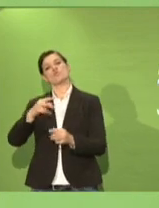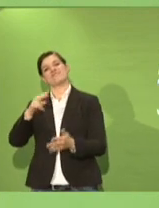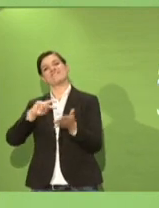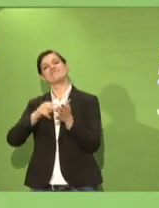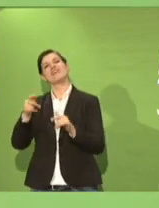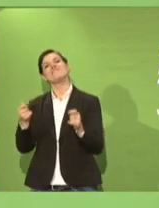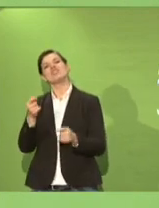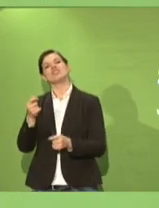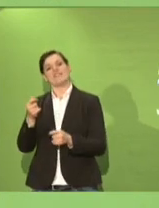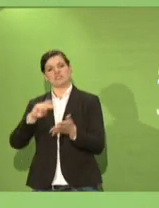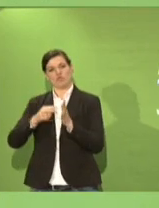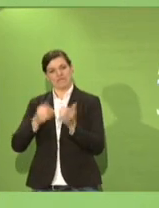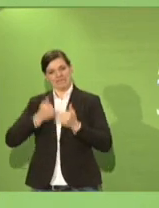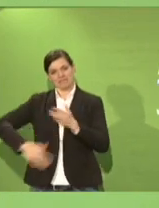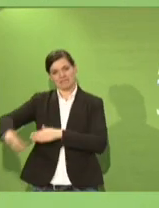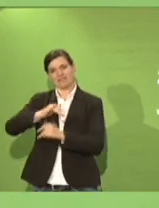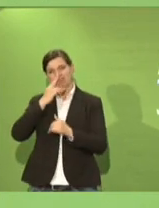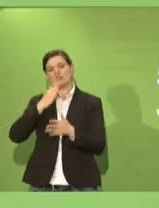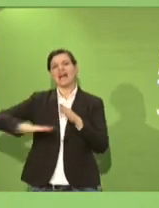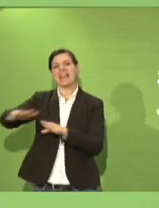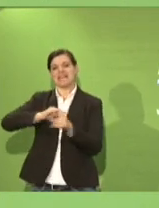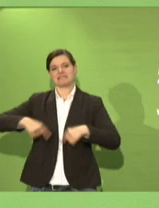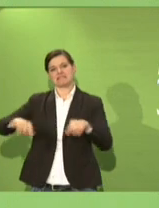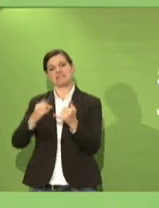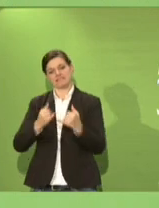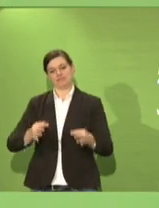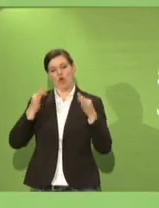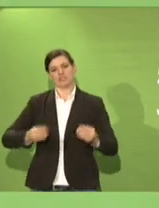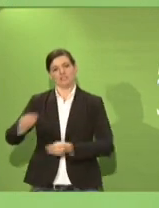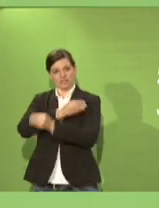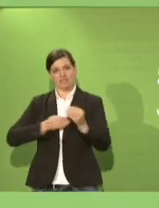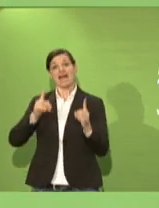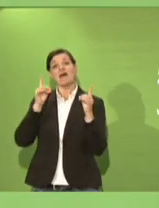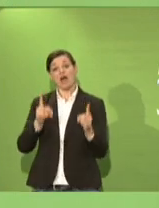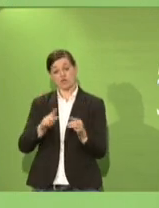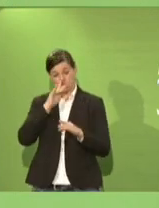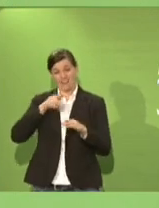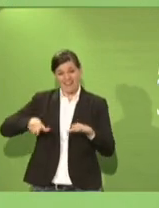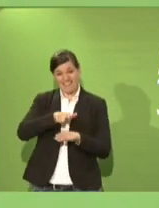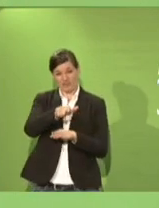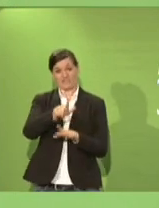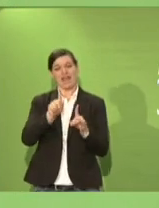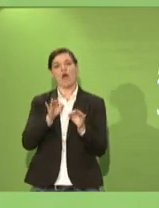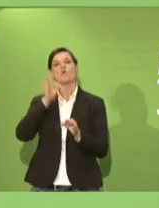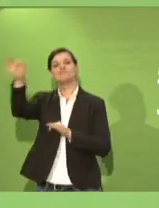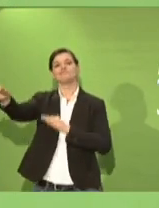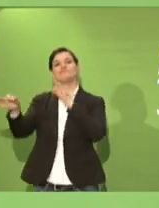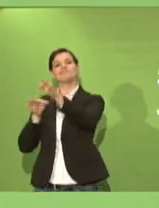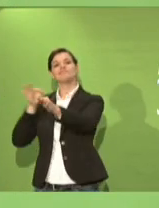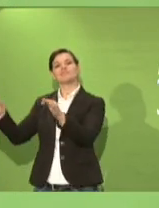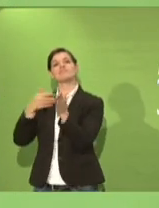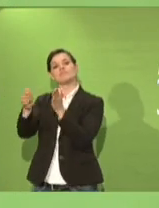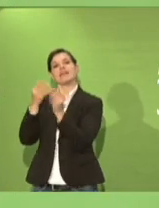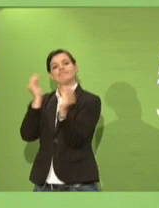Entwicklung der ländlichen Räume weitergetragen wird in die anderen Bundesländer. Ich wünsche euch gute inhaltliche Beratungen, eine